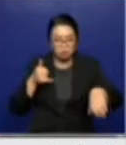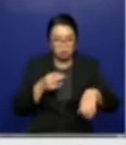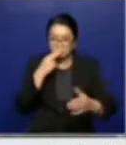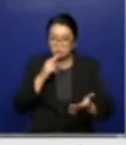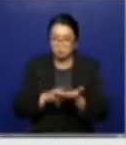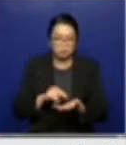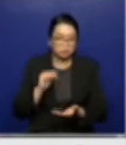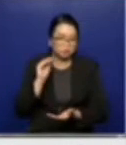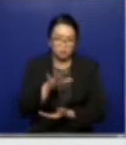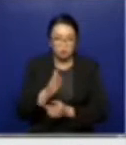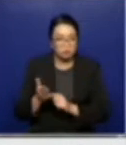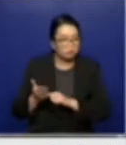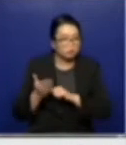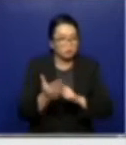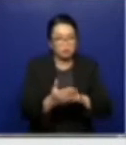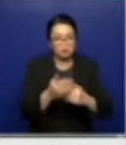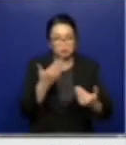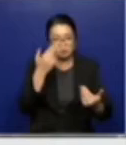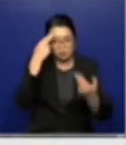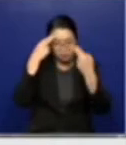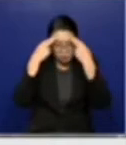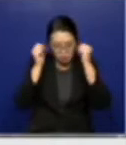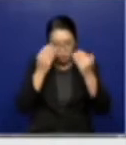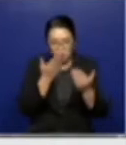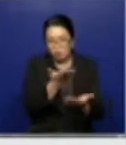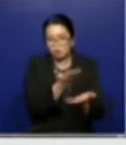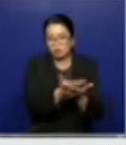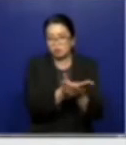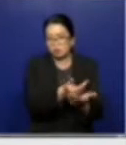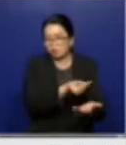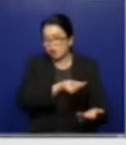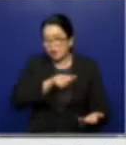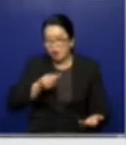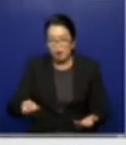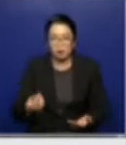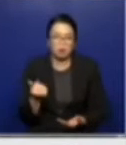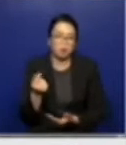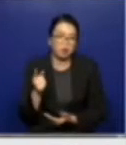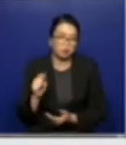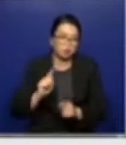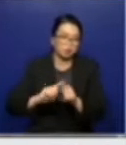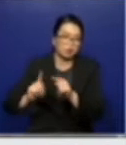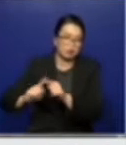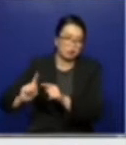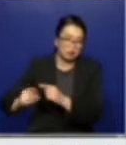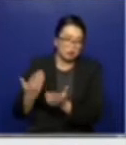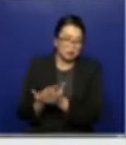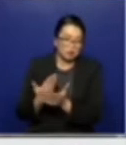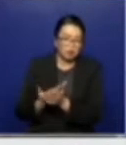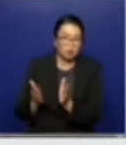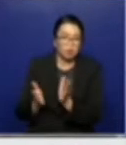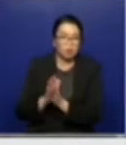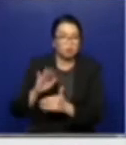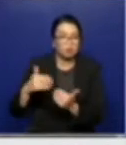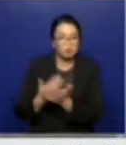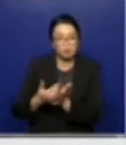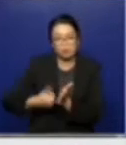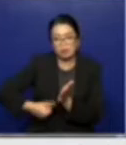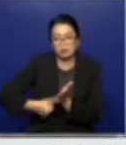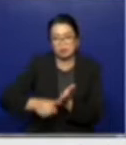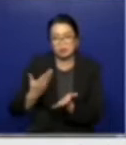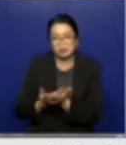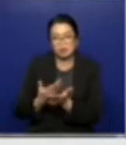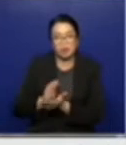มนตรีขอเงินทดแทนให้กับท้องถิ่นตัวเลขการจัดเก็บภาษีของท้อง